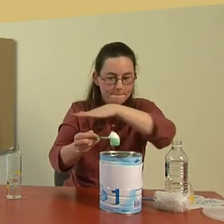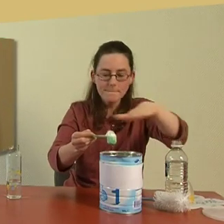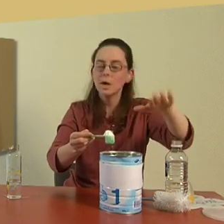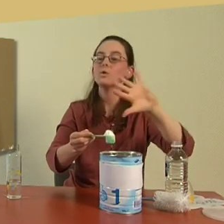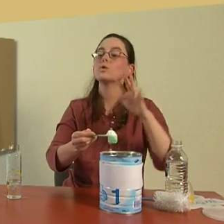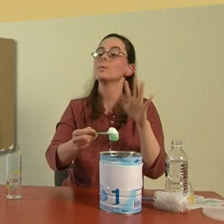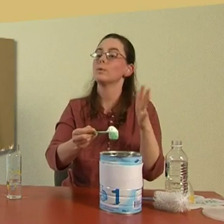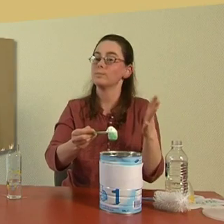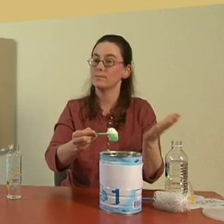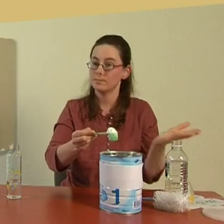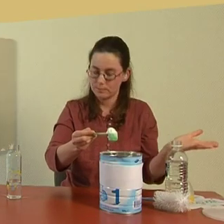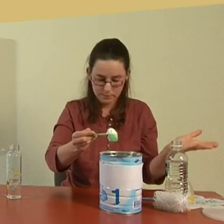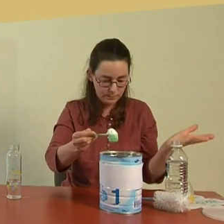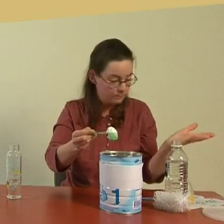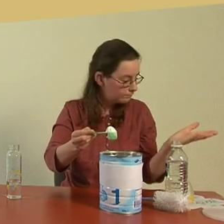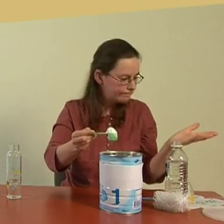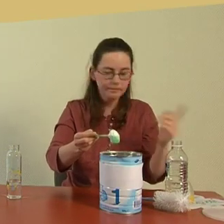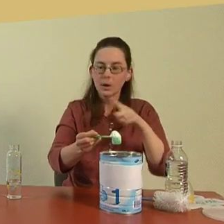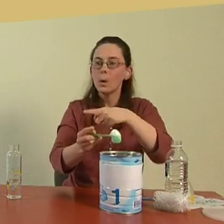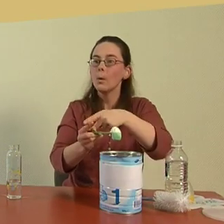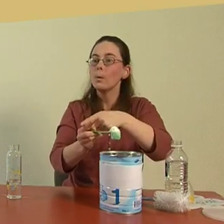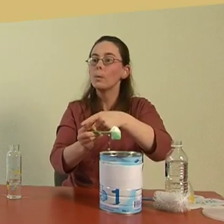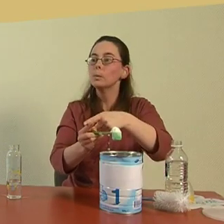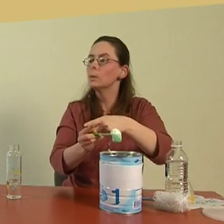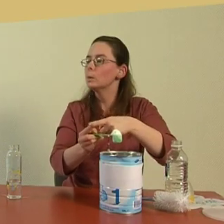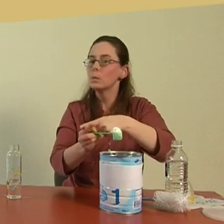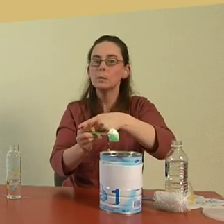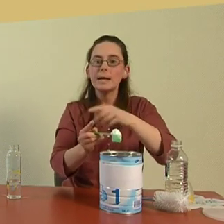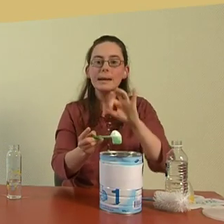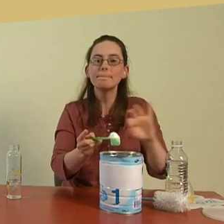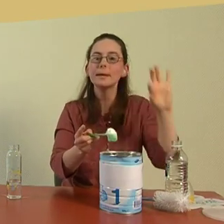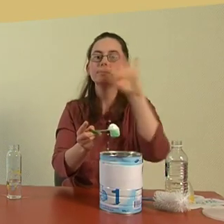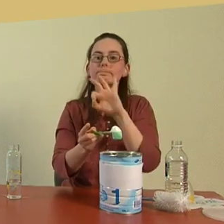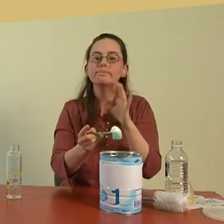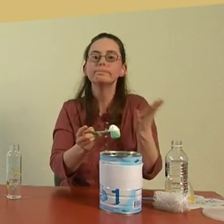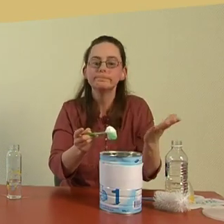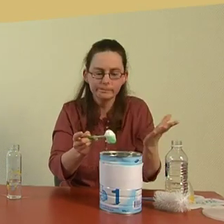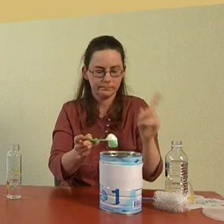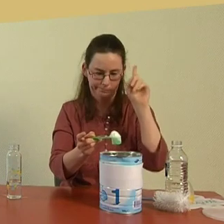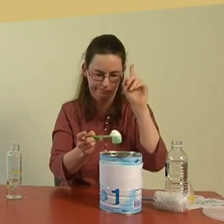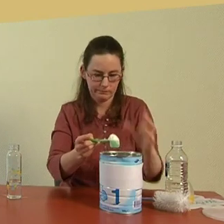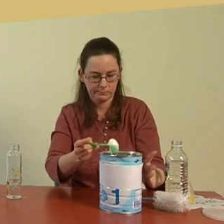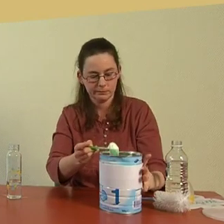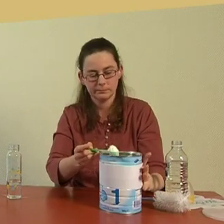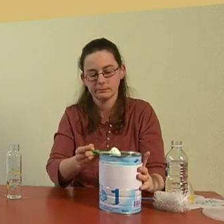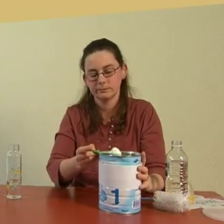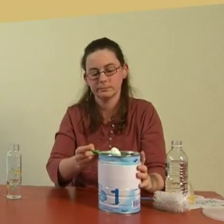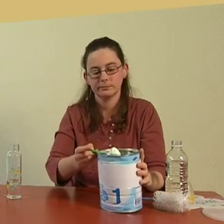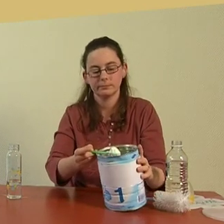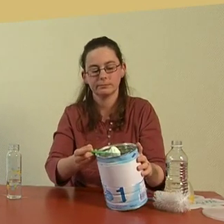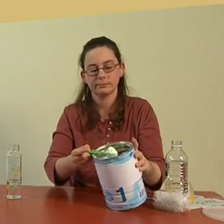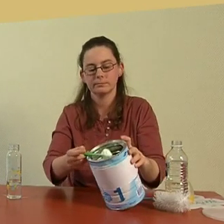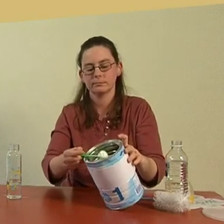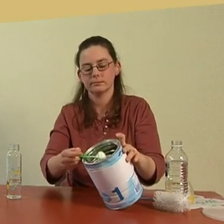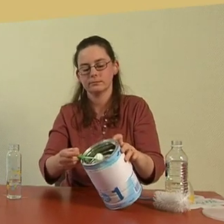Là, il ne faut pas qu'il dépasse quoi que ce soit, ce n'est pas bon. Alors, il faut que ce soit à ras. Comment faire?